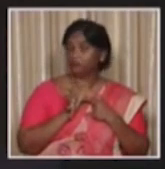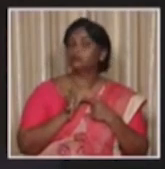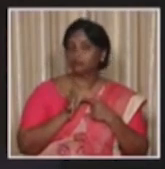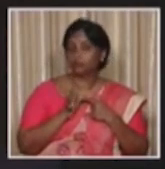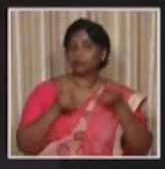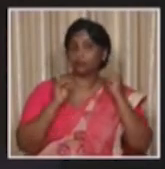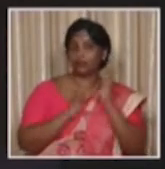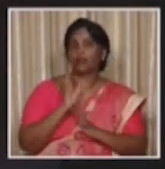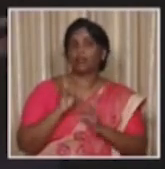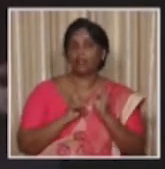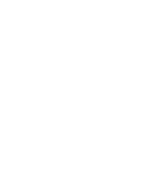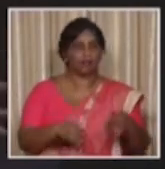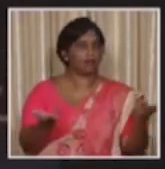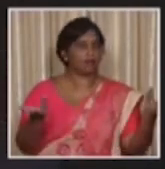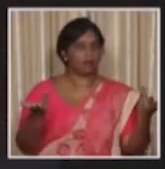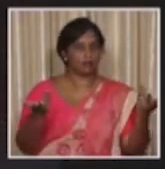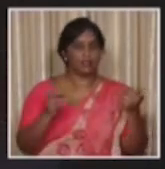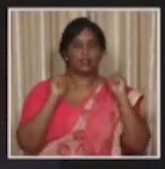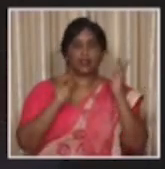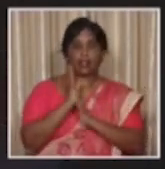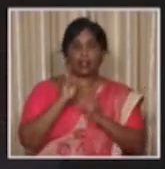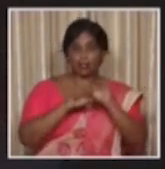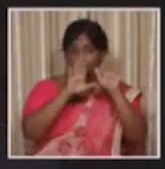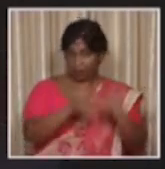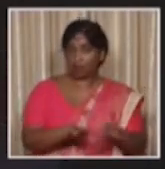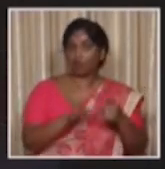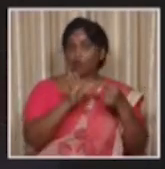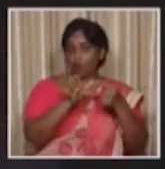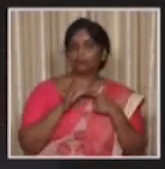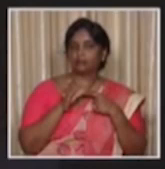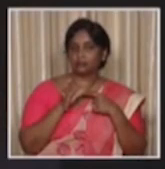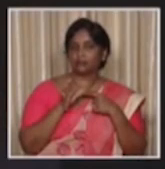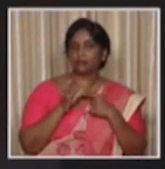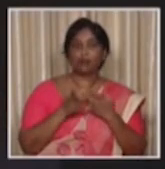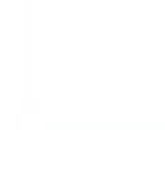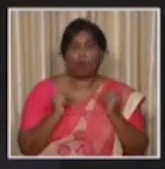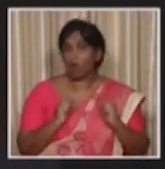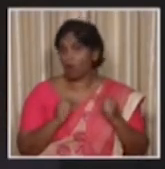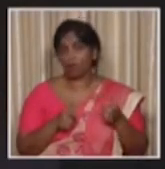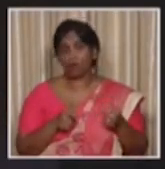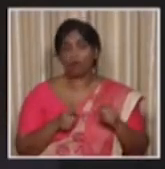හිතනවා ක්‍රීඩා ඇමතුමත් මේ මොහොතේ නැහැ ක්‍රීඩා ඇමතුමා හිටියා නම් එතුමා උත්තරයක් දෙයි මොකක්ද මේ